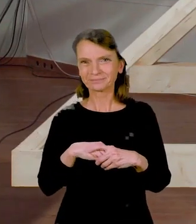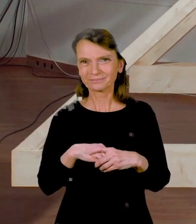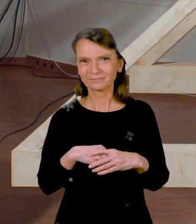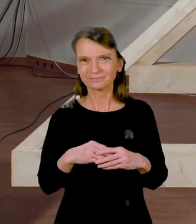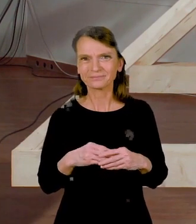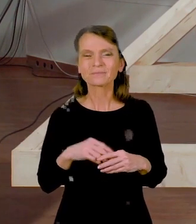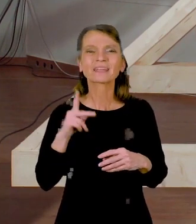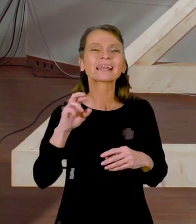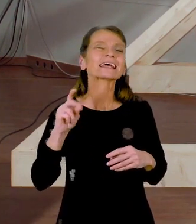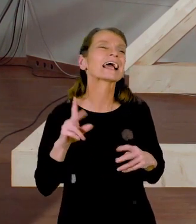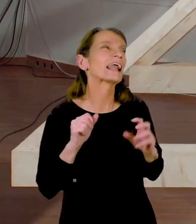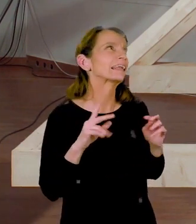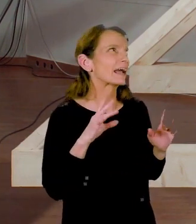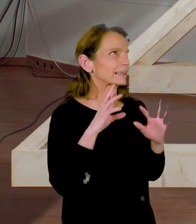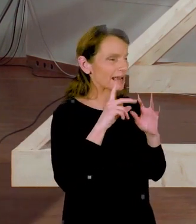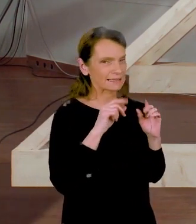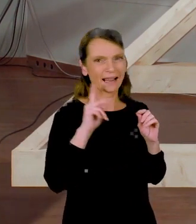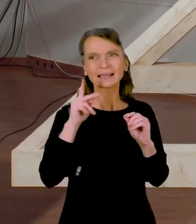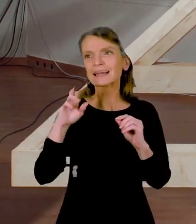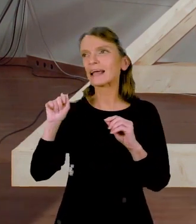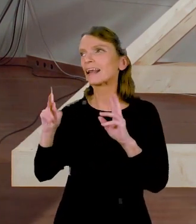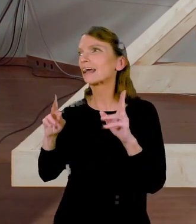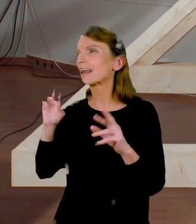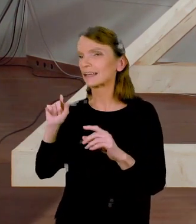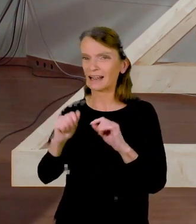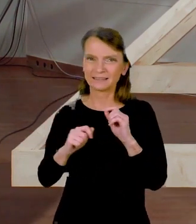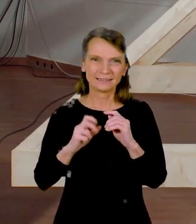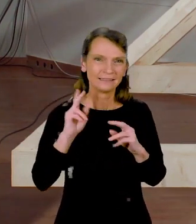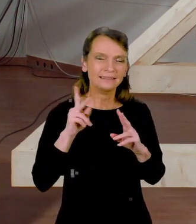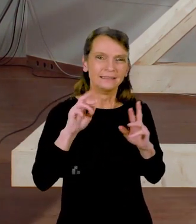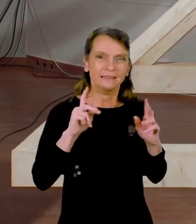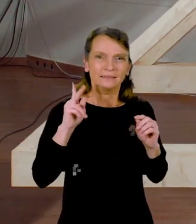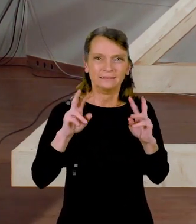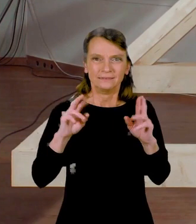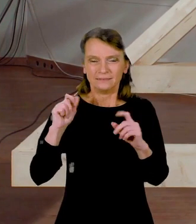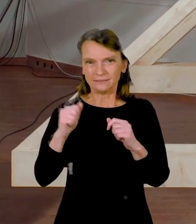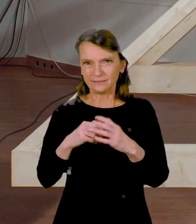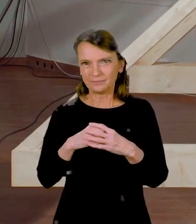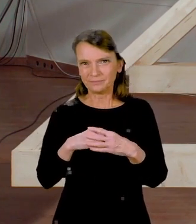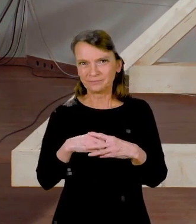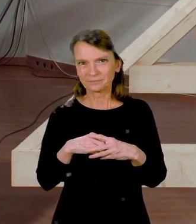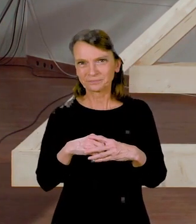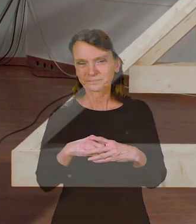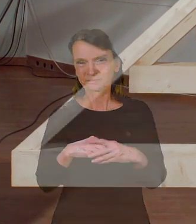Kra, kra, kra, kra, kra, kra, kra, kra, kra, kra, kra, kra, kra, kra, kra, kra, kra, kra, kra, kra, kra,